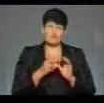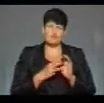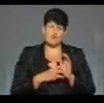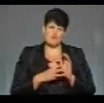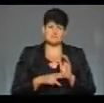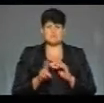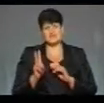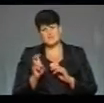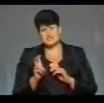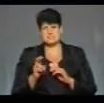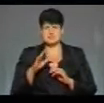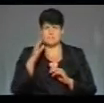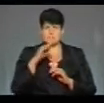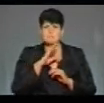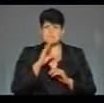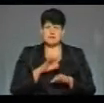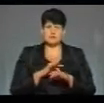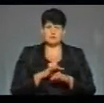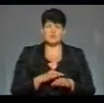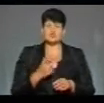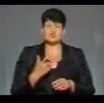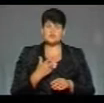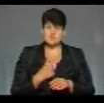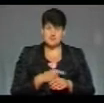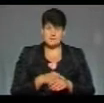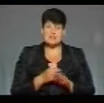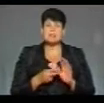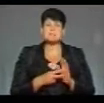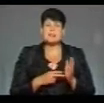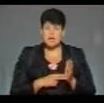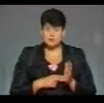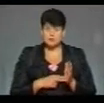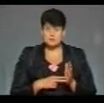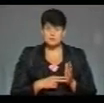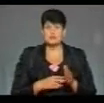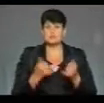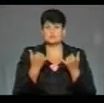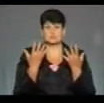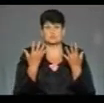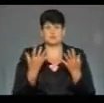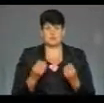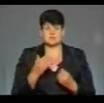180-200 батьків для проведення профілактичних щеплень і, як правило, планових, то на сьогоднішній день